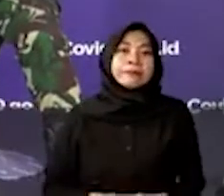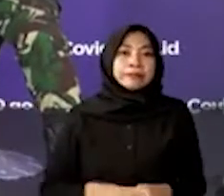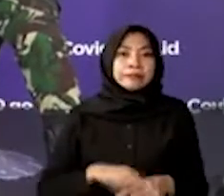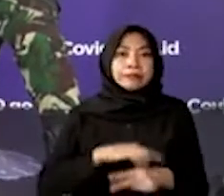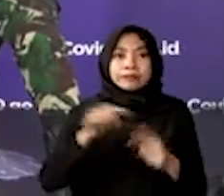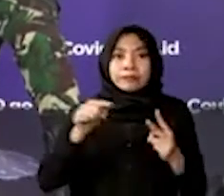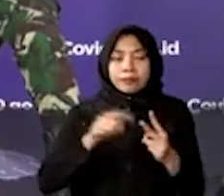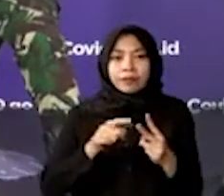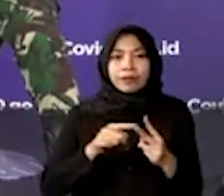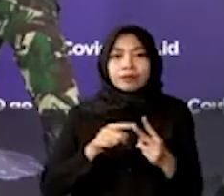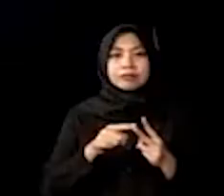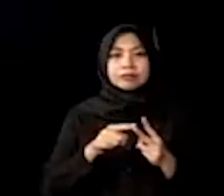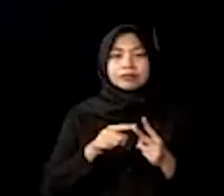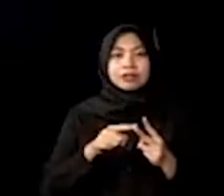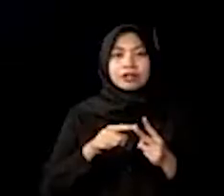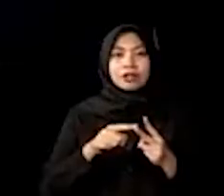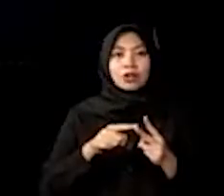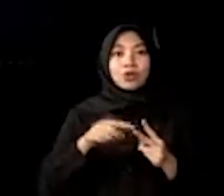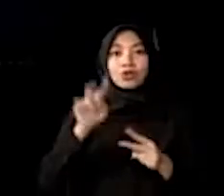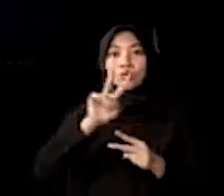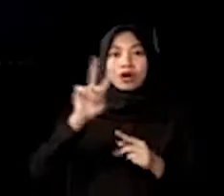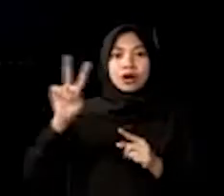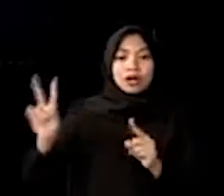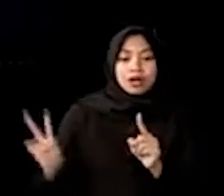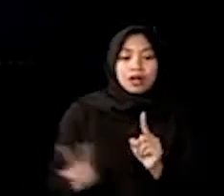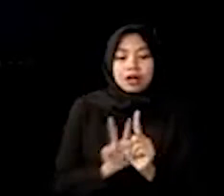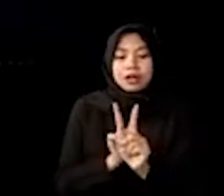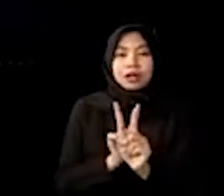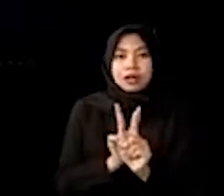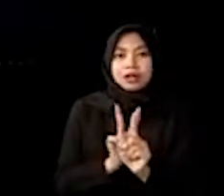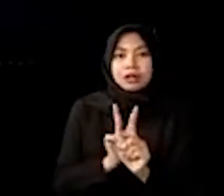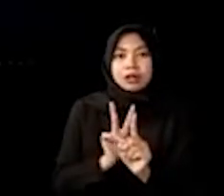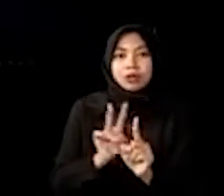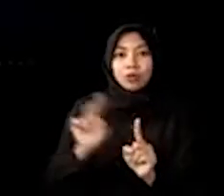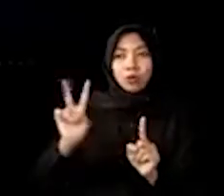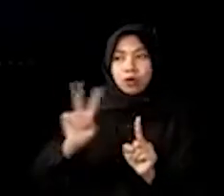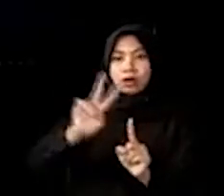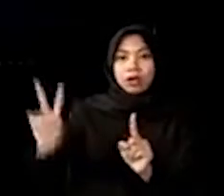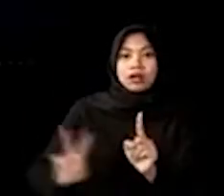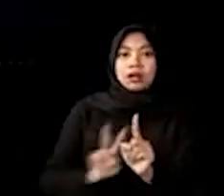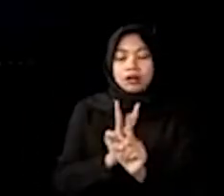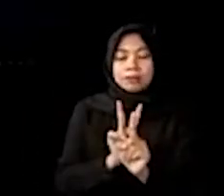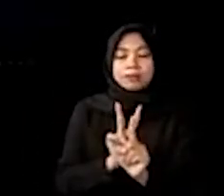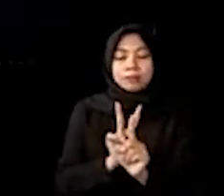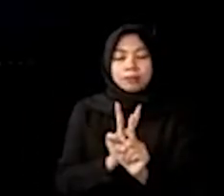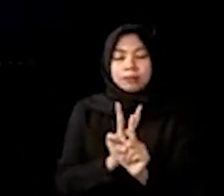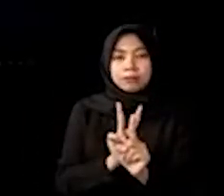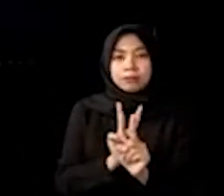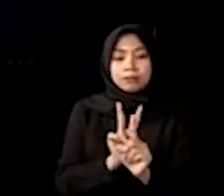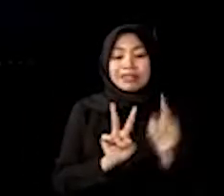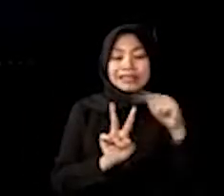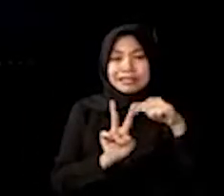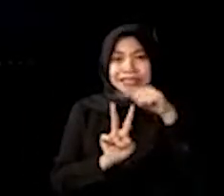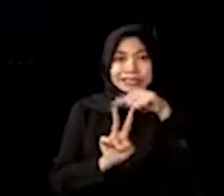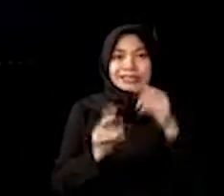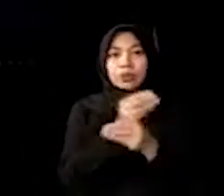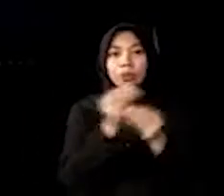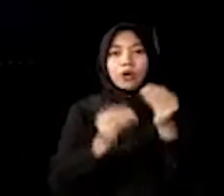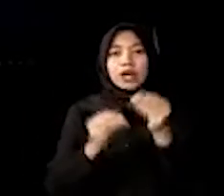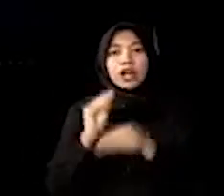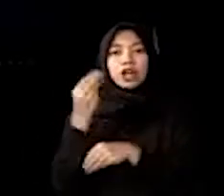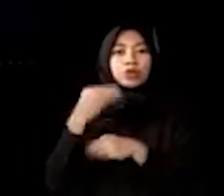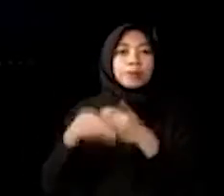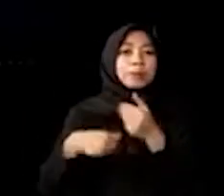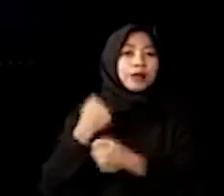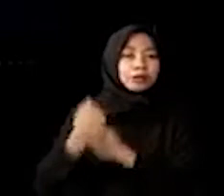Erlangga ditemani oleh dua wakil ketua pelaksana Penanganan covid-19 dan pemulihan ekonomi nasional